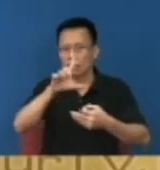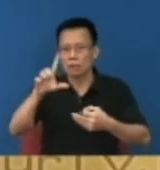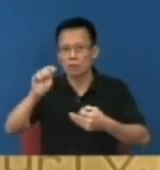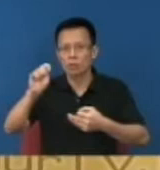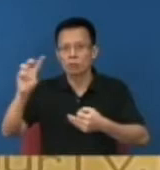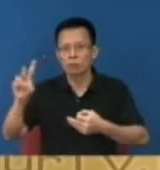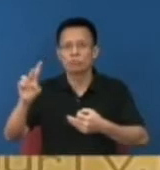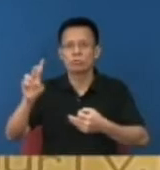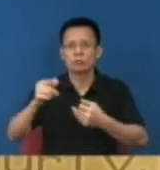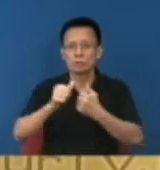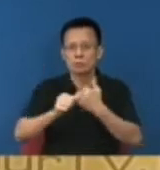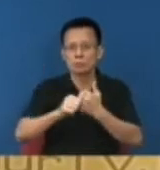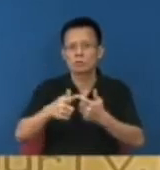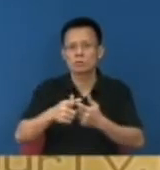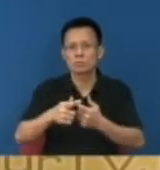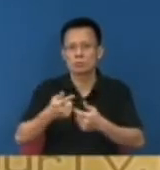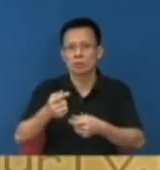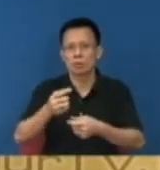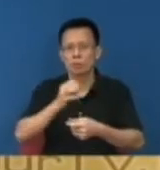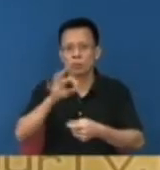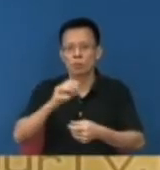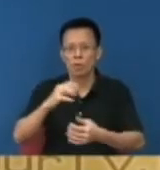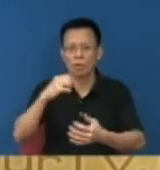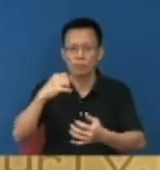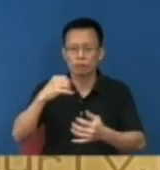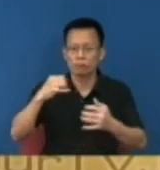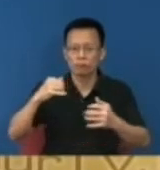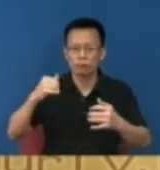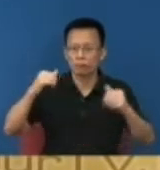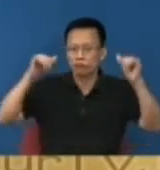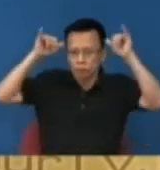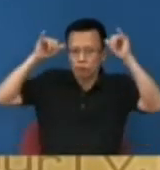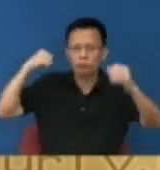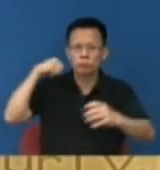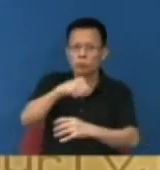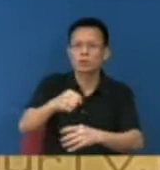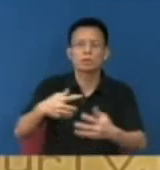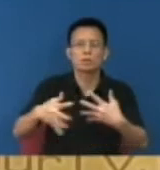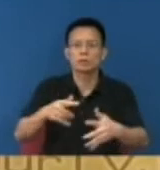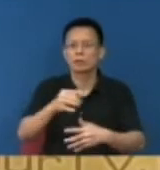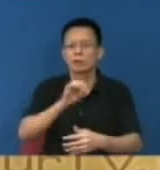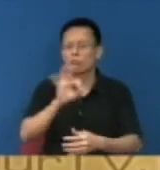個暴力嘅事件，佢只係話一個唔斯文，即係話